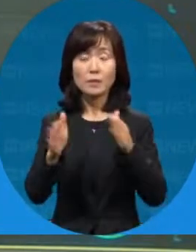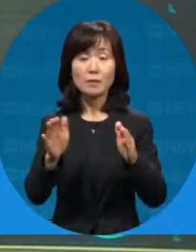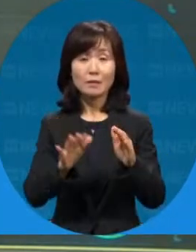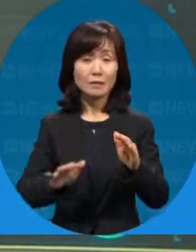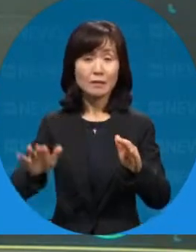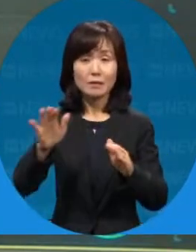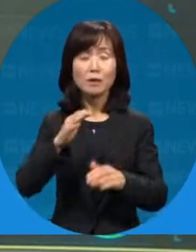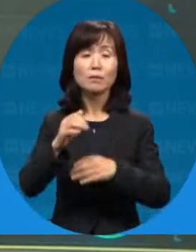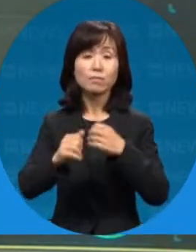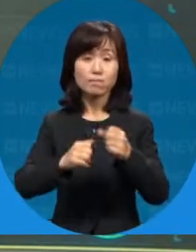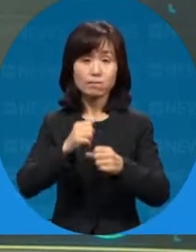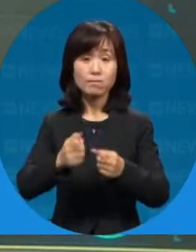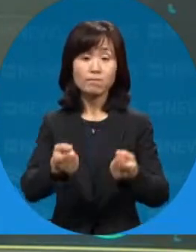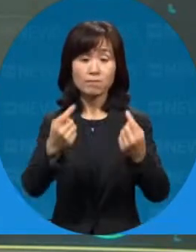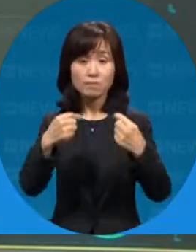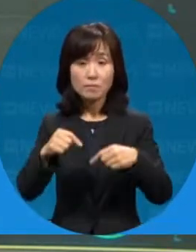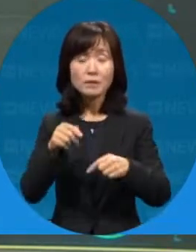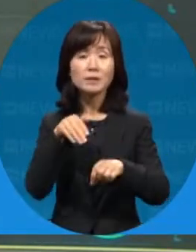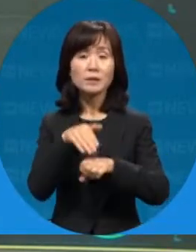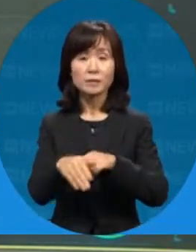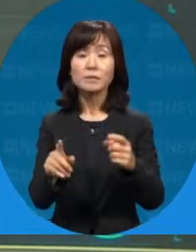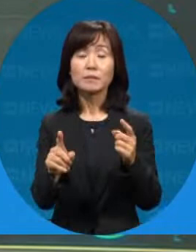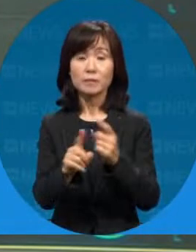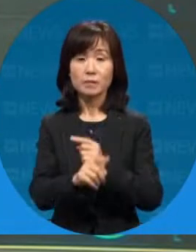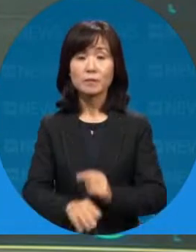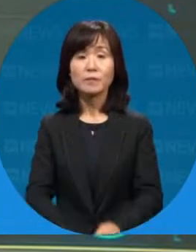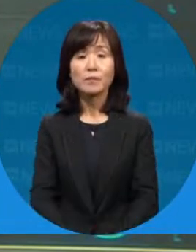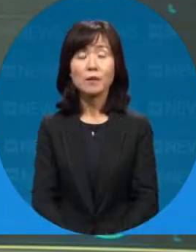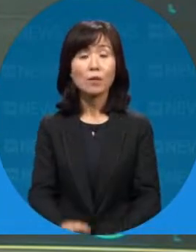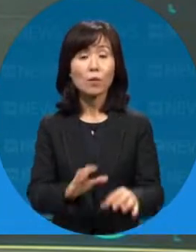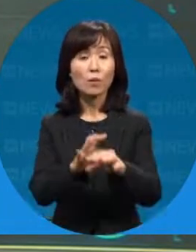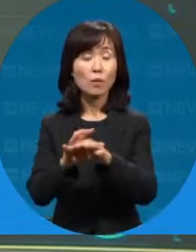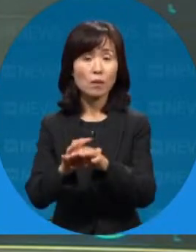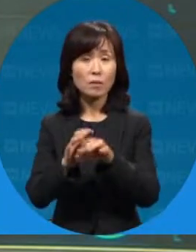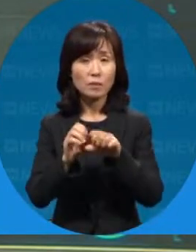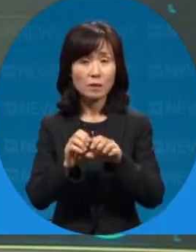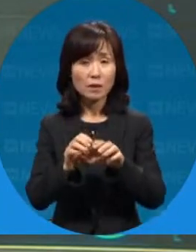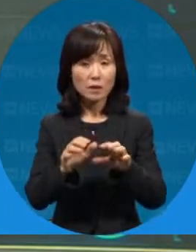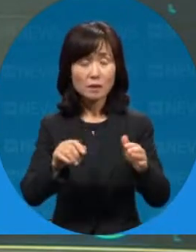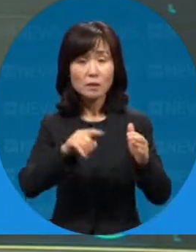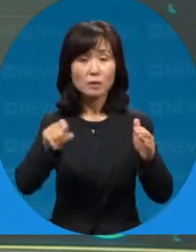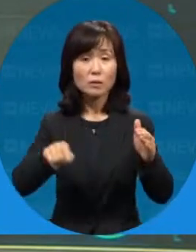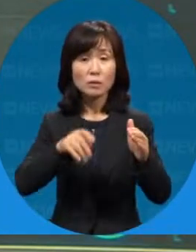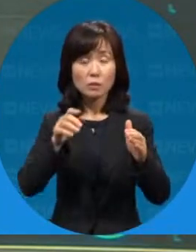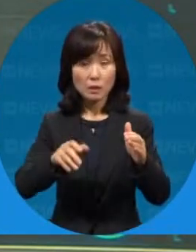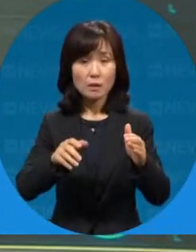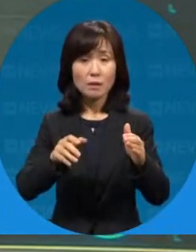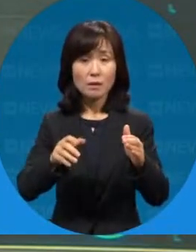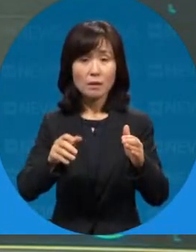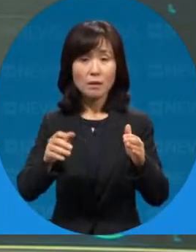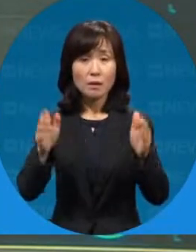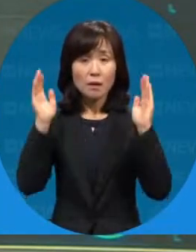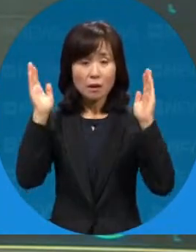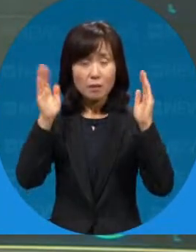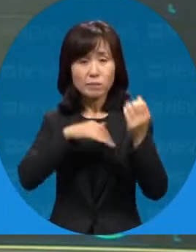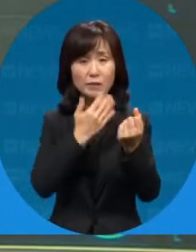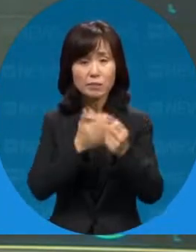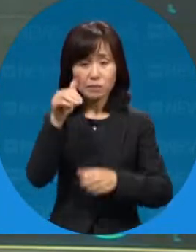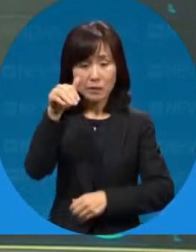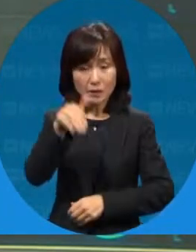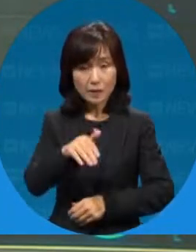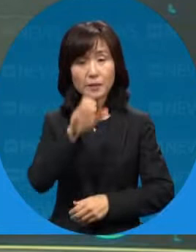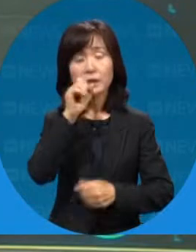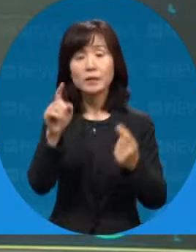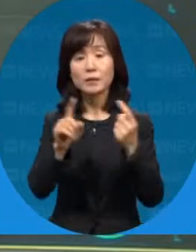자율적으로 참여하는 방식으로 바뀝니다 코로나 사태 속에 누적된 학력 저하 문제를 개선 하자는 취지